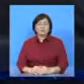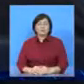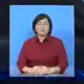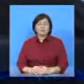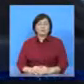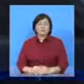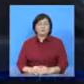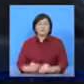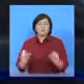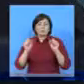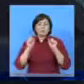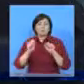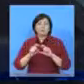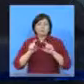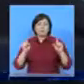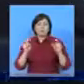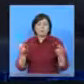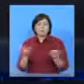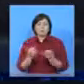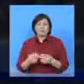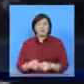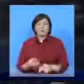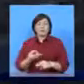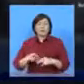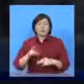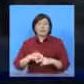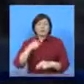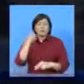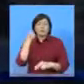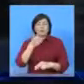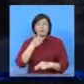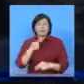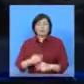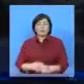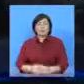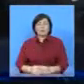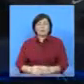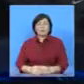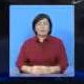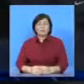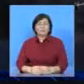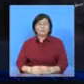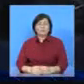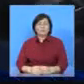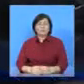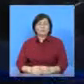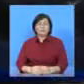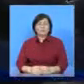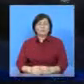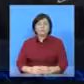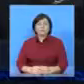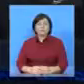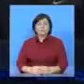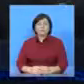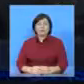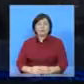спортивный комплекс вот нам надо. В этом году спортивный комплекс вот, деньги значит, выделяет. Он здесь. Землю выделяете? Да, уже земля все уже готов, есть. Проект готов,